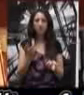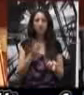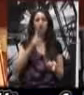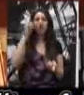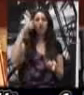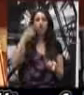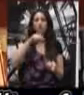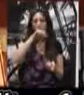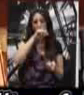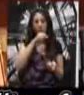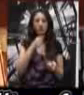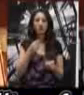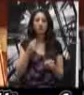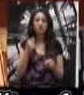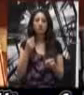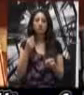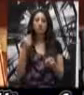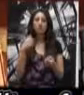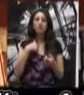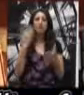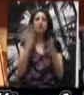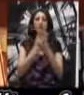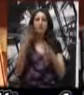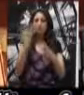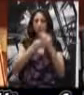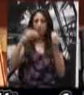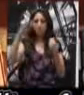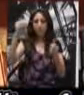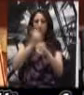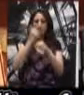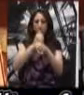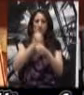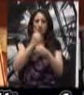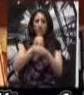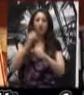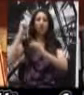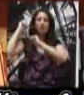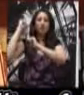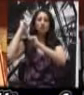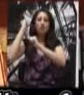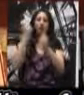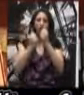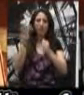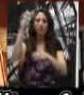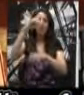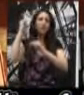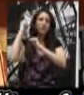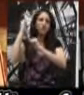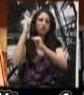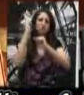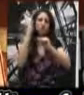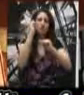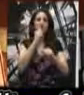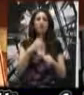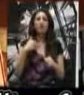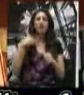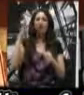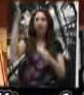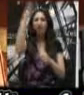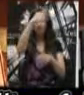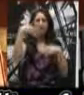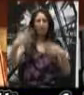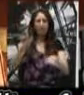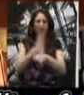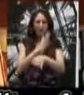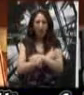اللهم صل على حضرة النبي. دخلت علشان كانوا ولادي شغالين يعني عند الناس وكده، عشان تبعين على عربيات، فقالوا بدل ما